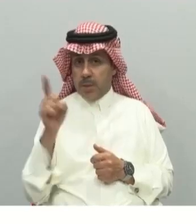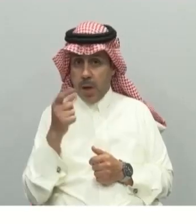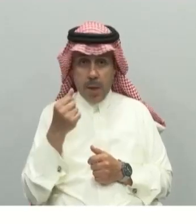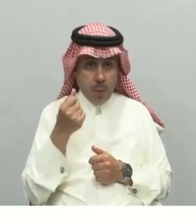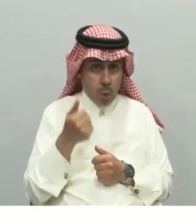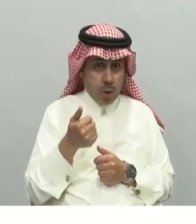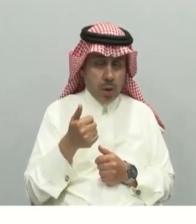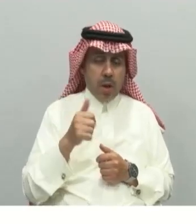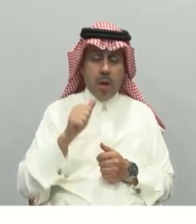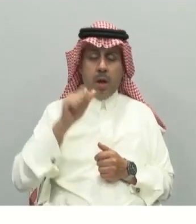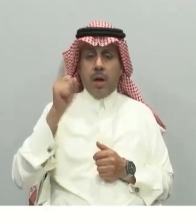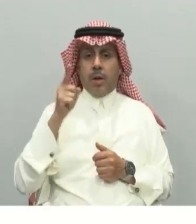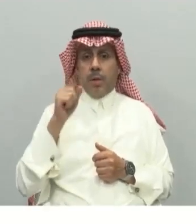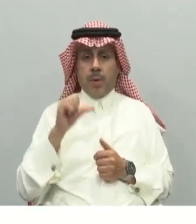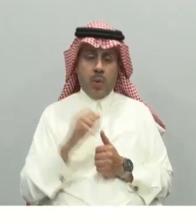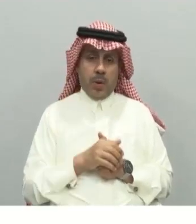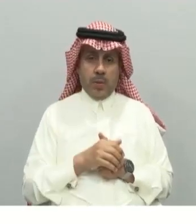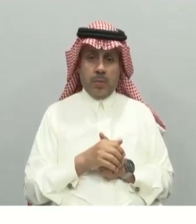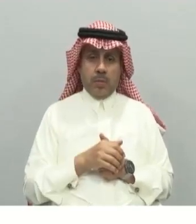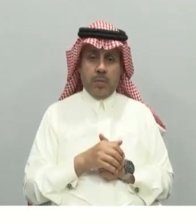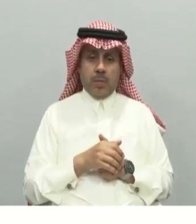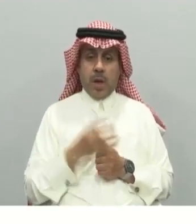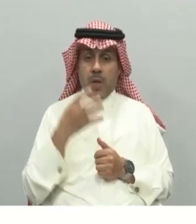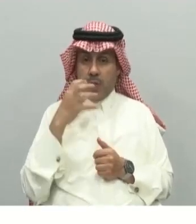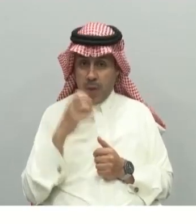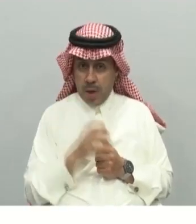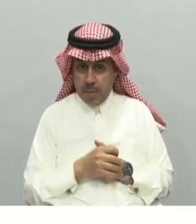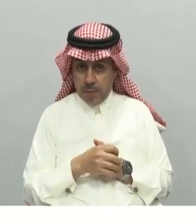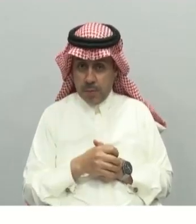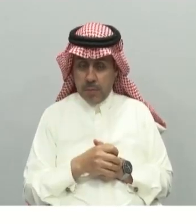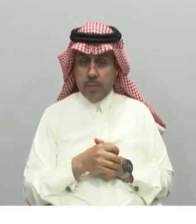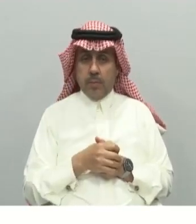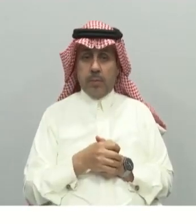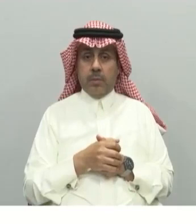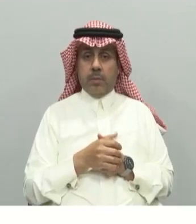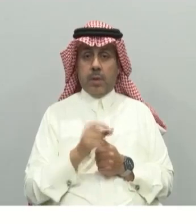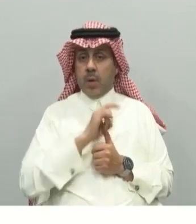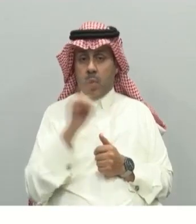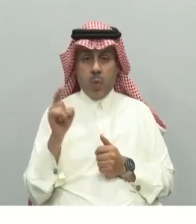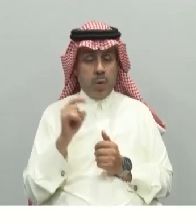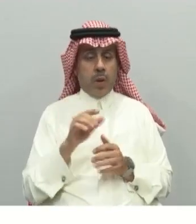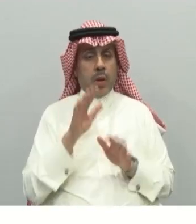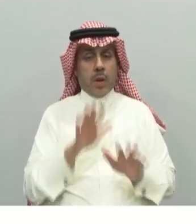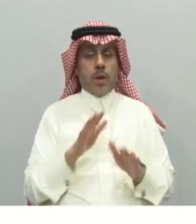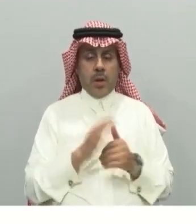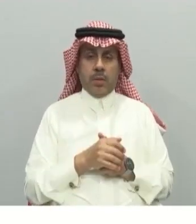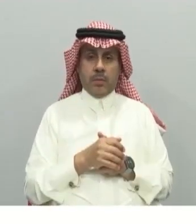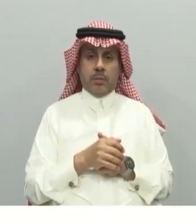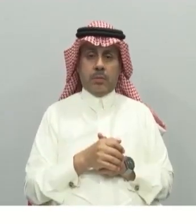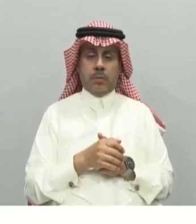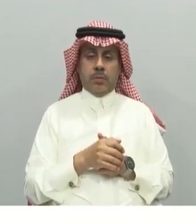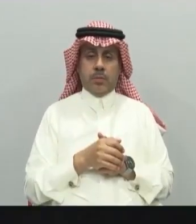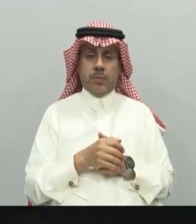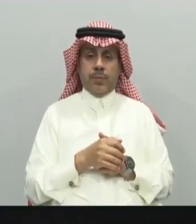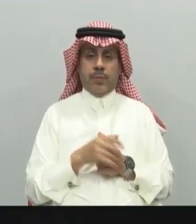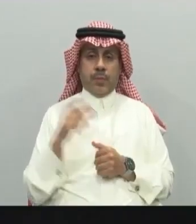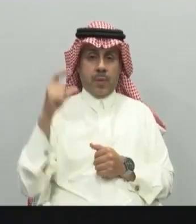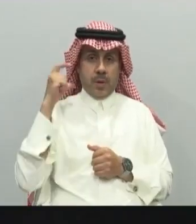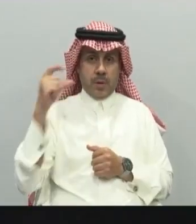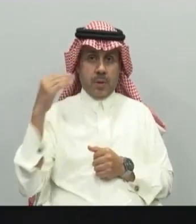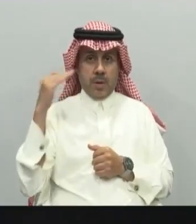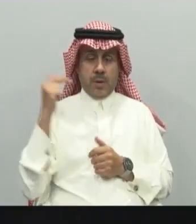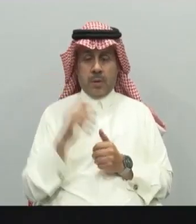من الاموال الربويه البرتقال لانه لا يكال ولا يدخر يكال لكنه لا يدخر لا يدخر